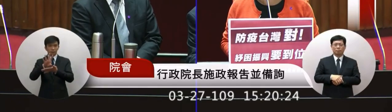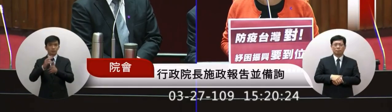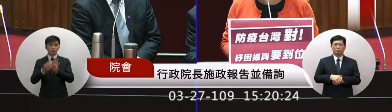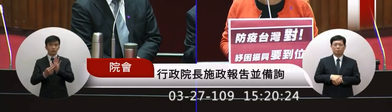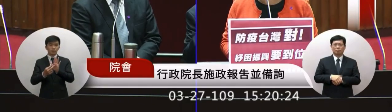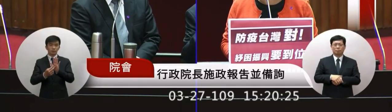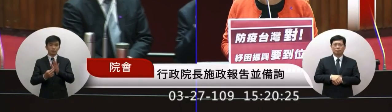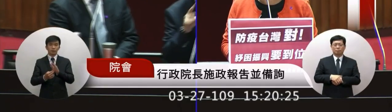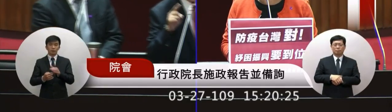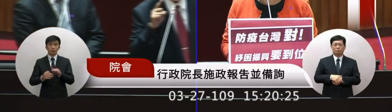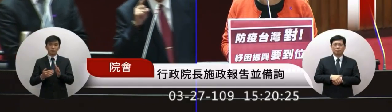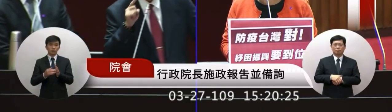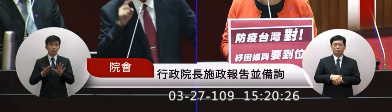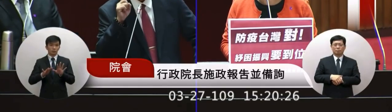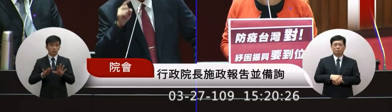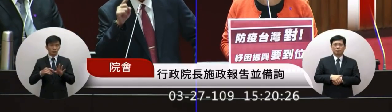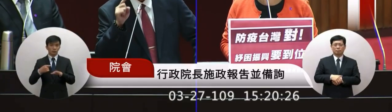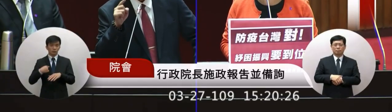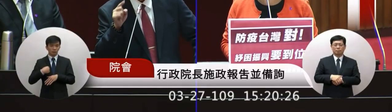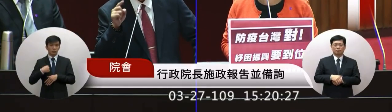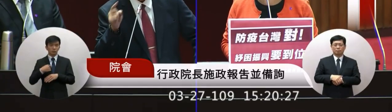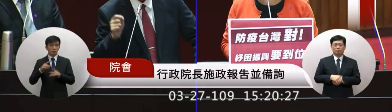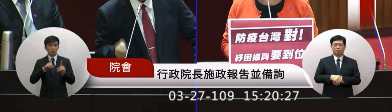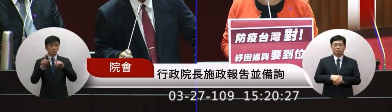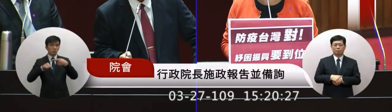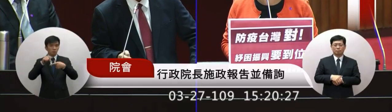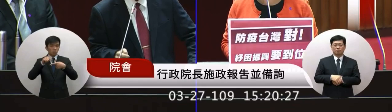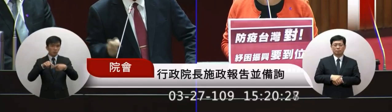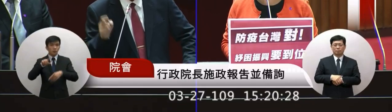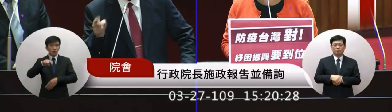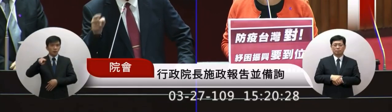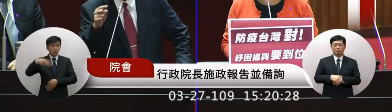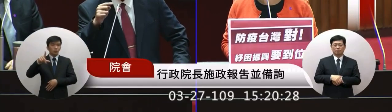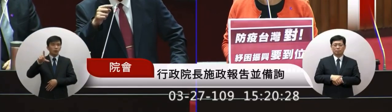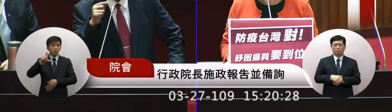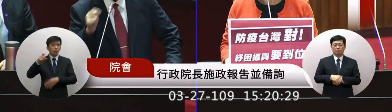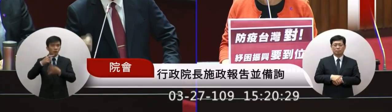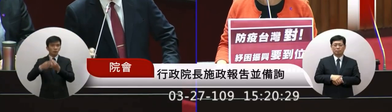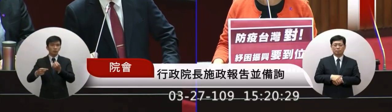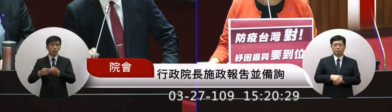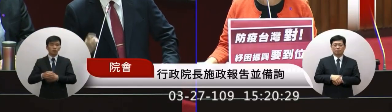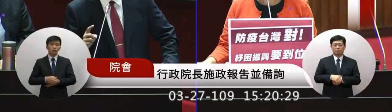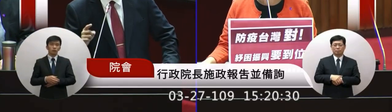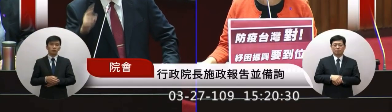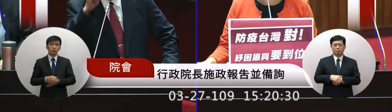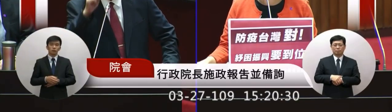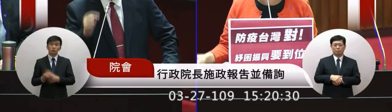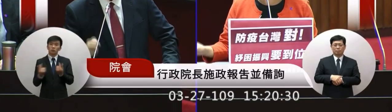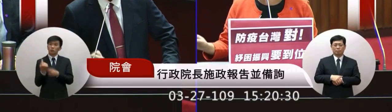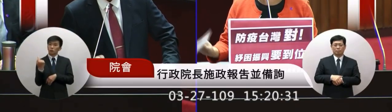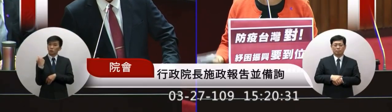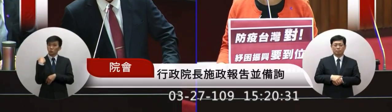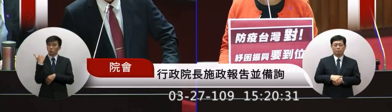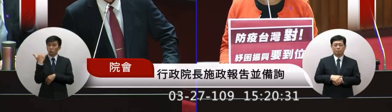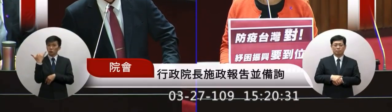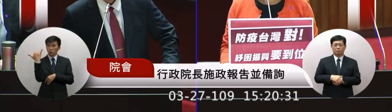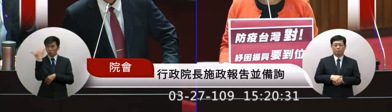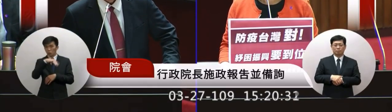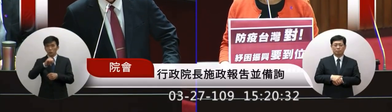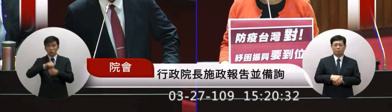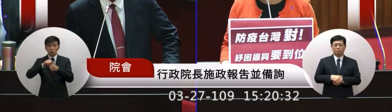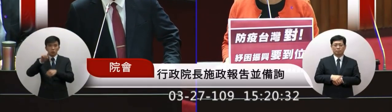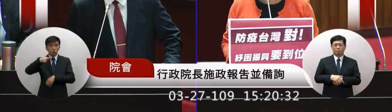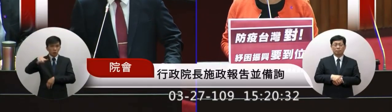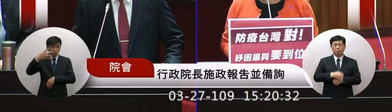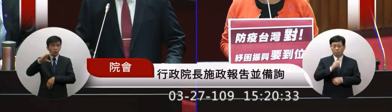马目前，阮平均一日是1260啦，甚至有当时啊涨吼，忽然间1400几万片